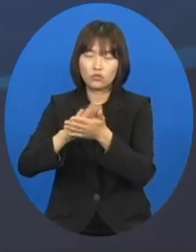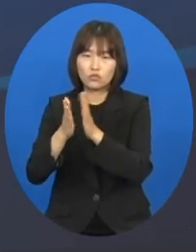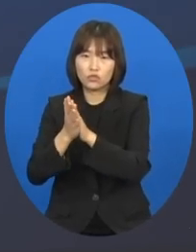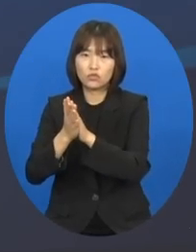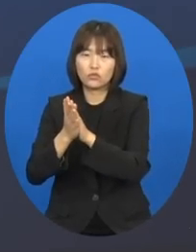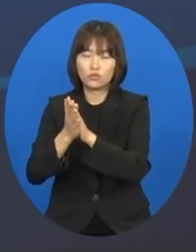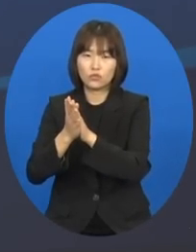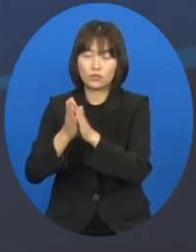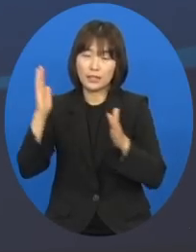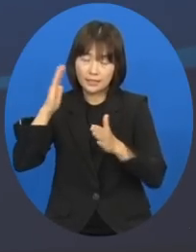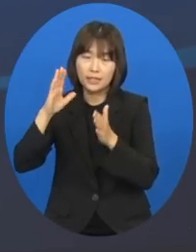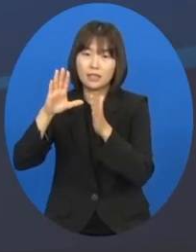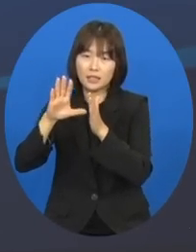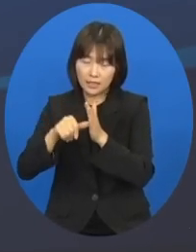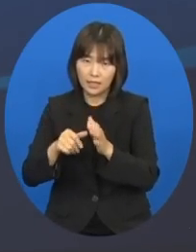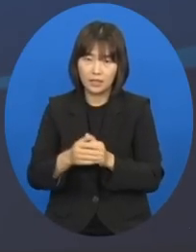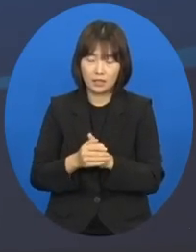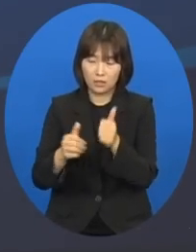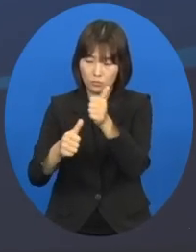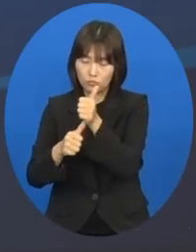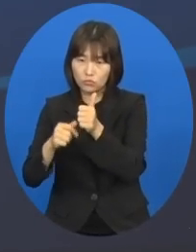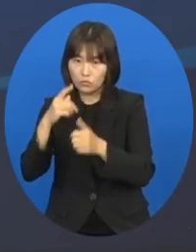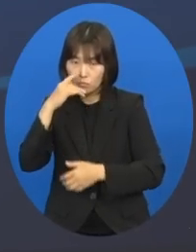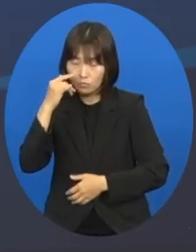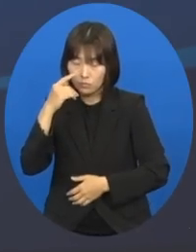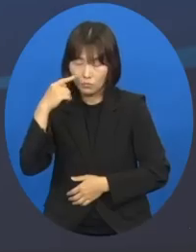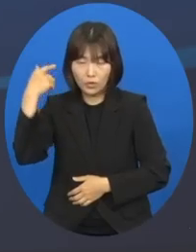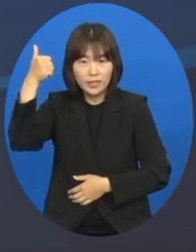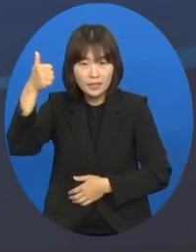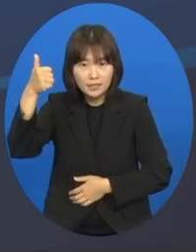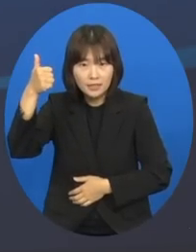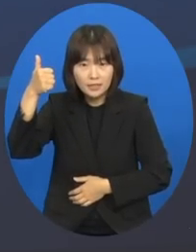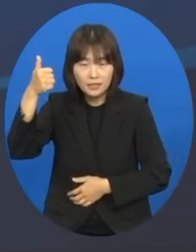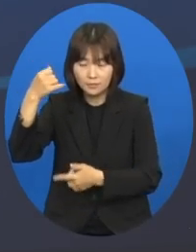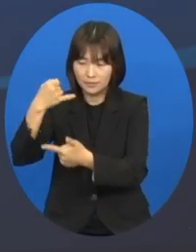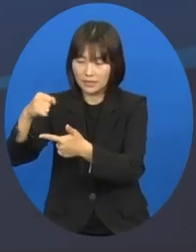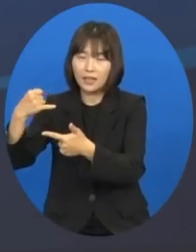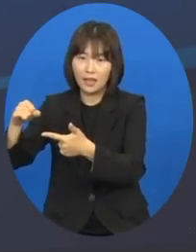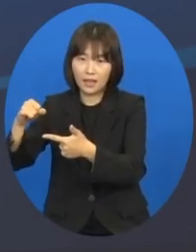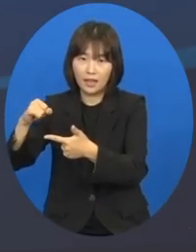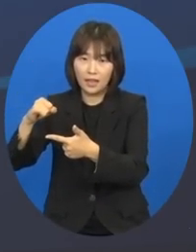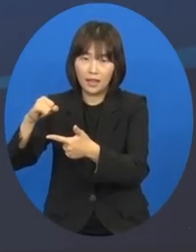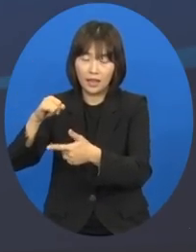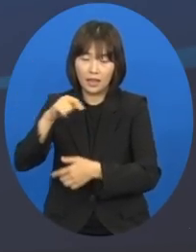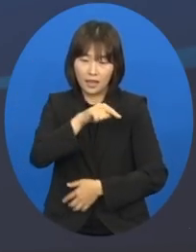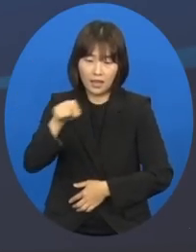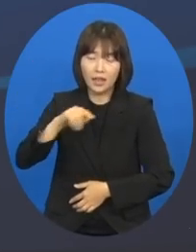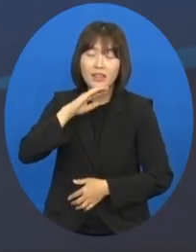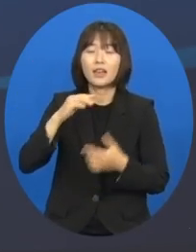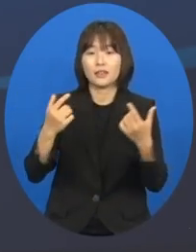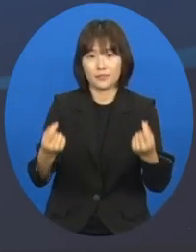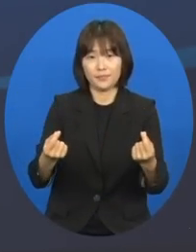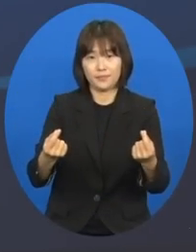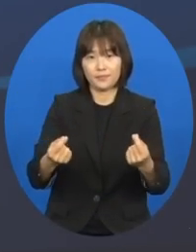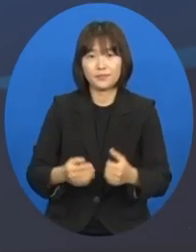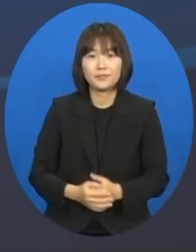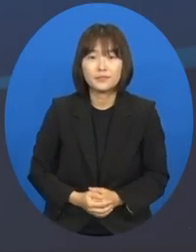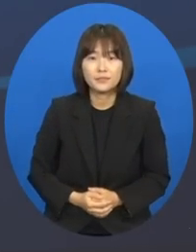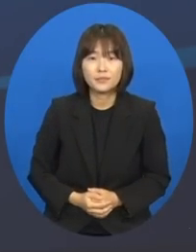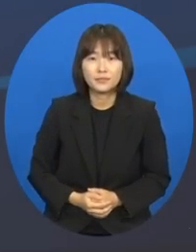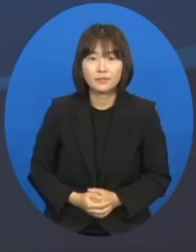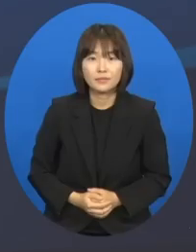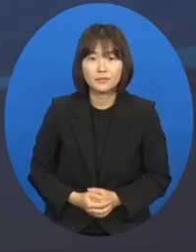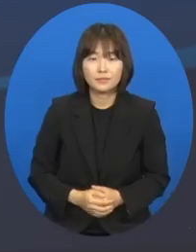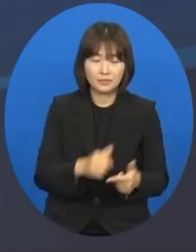부목사님도 똑같이 딸 둘이 있는데 학년이 똑같았어요 나이가 같았습니다 아 근데이 내